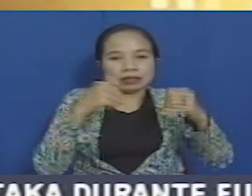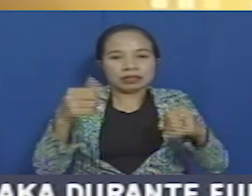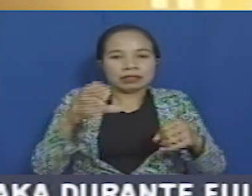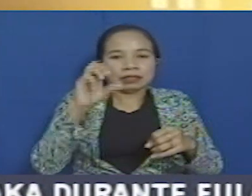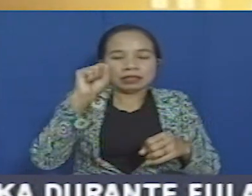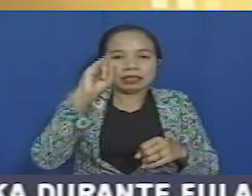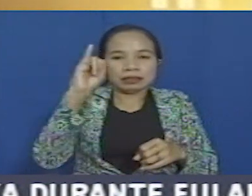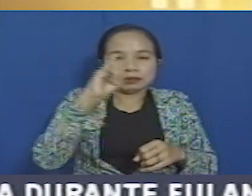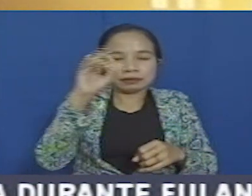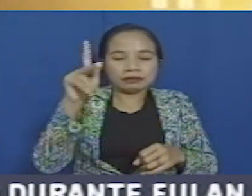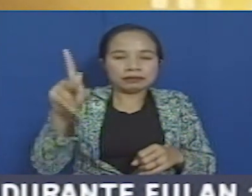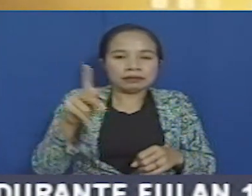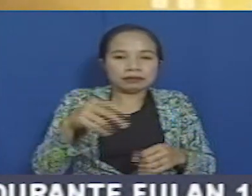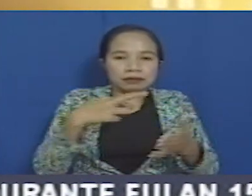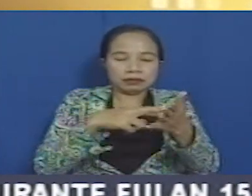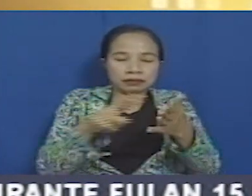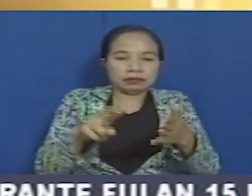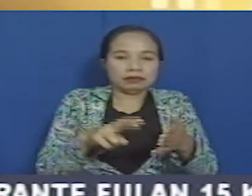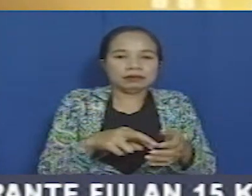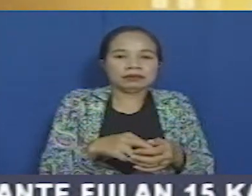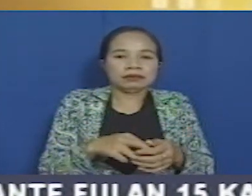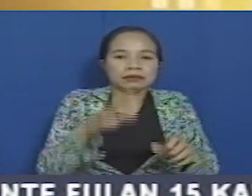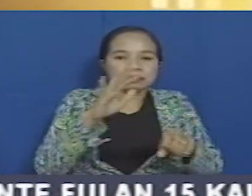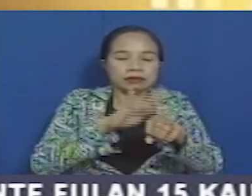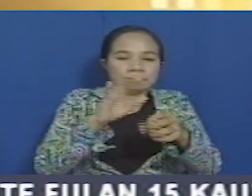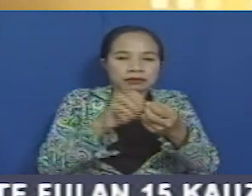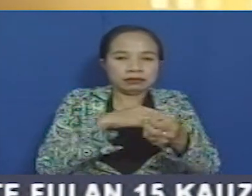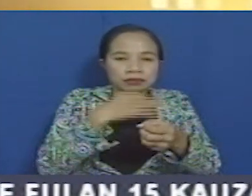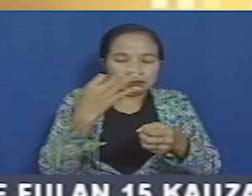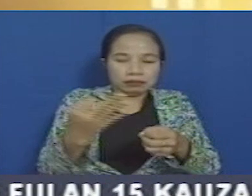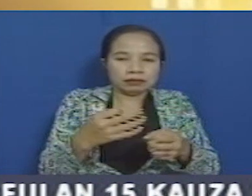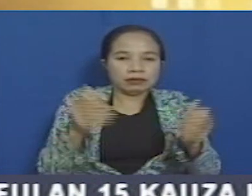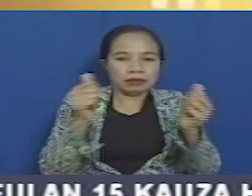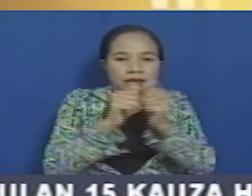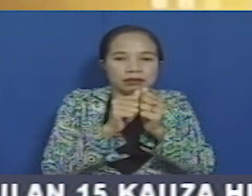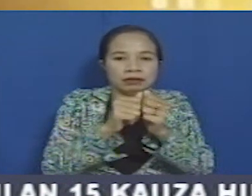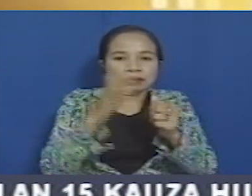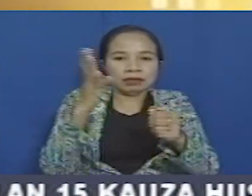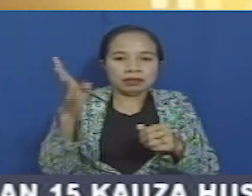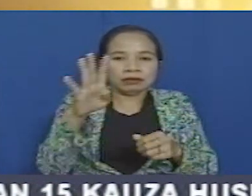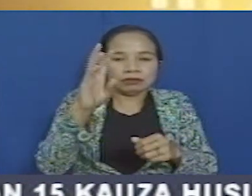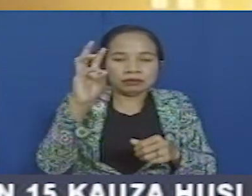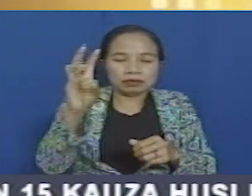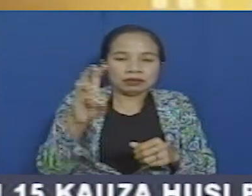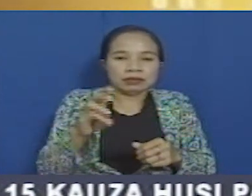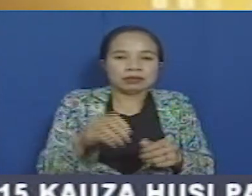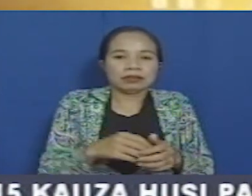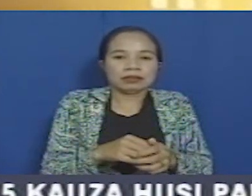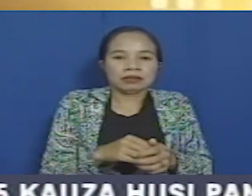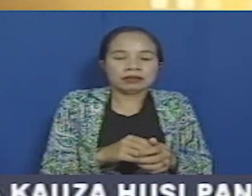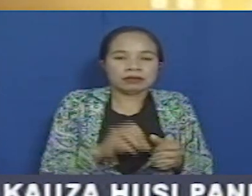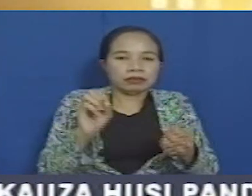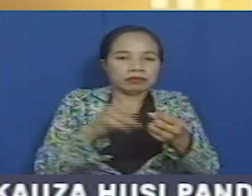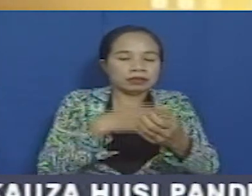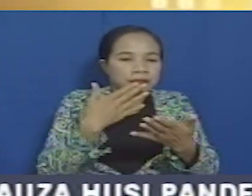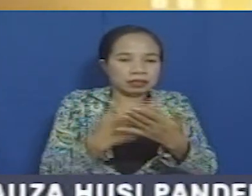Centro Integrado de Gestão Crise registra tanto caso infectado COVID-19, há muito nulo recendem, no caso